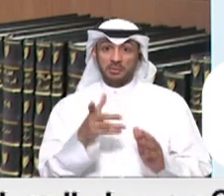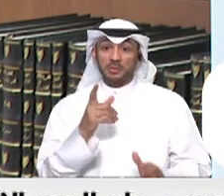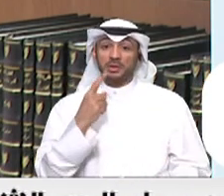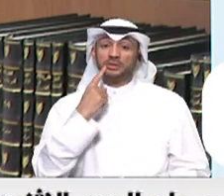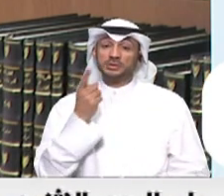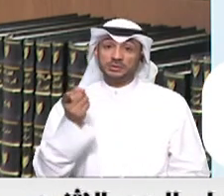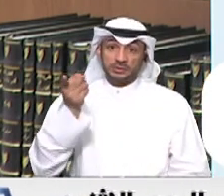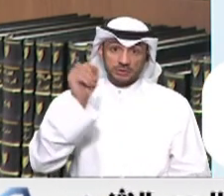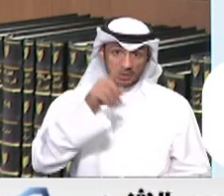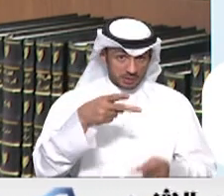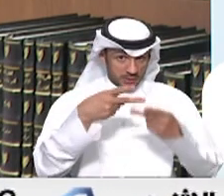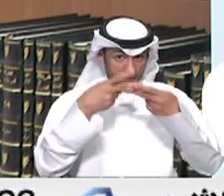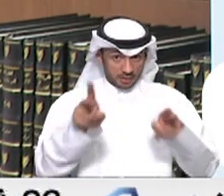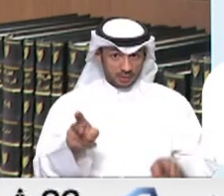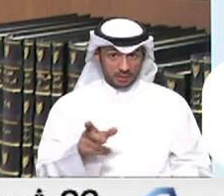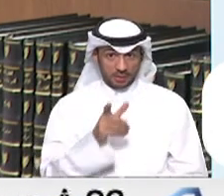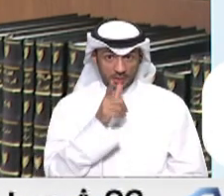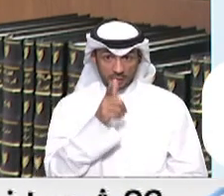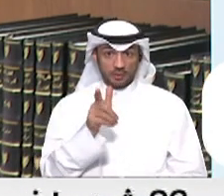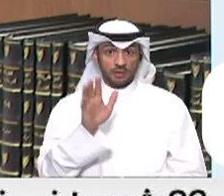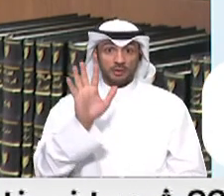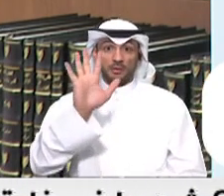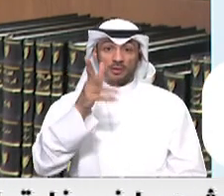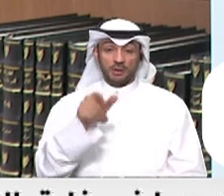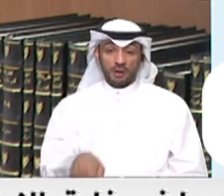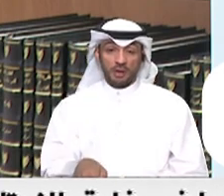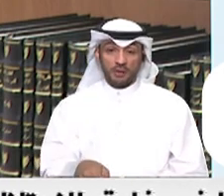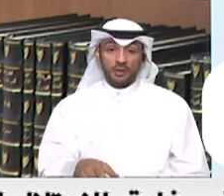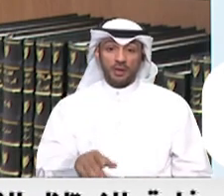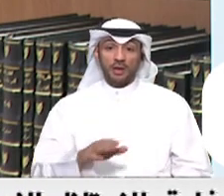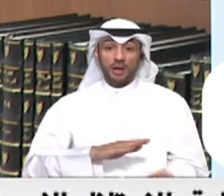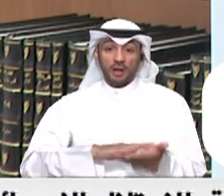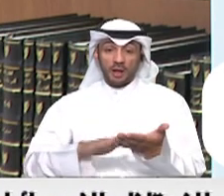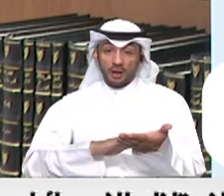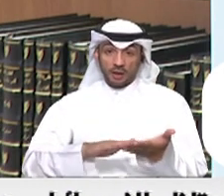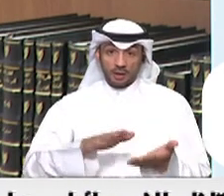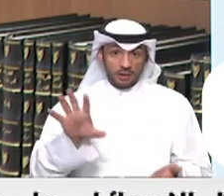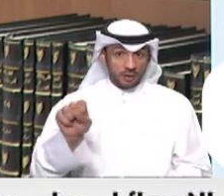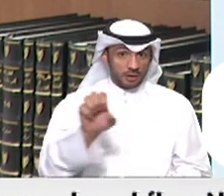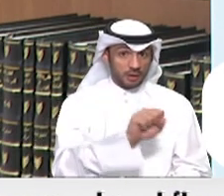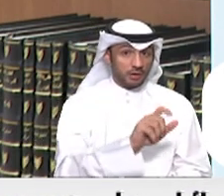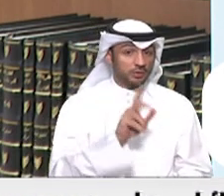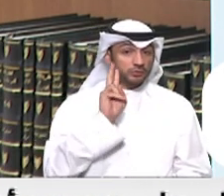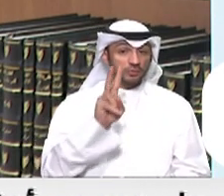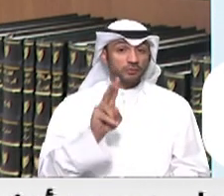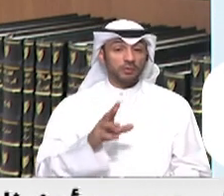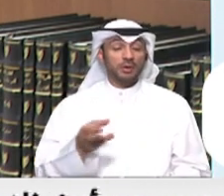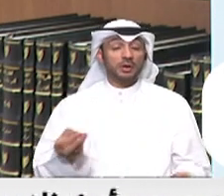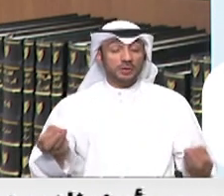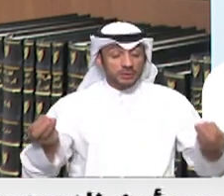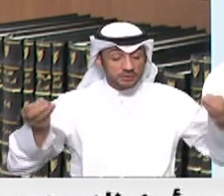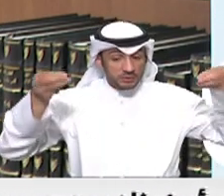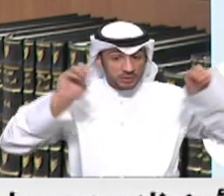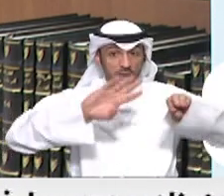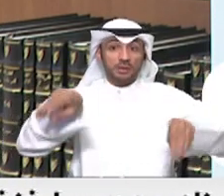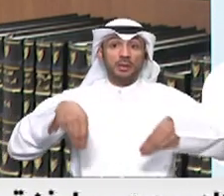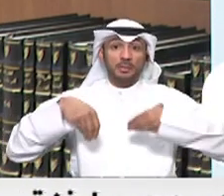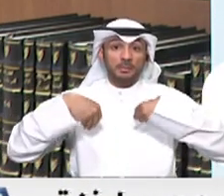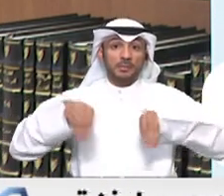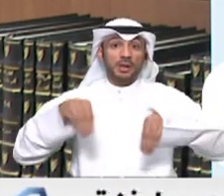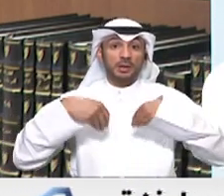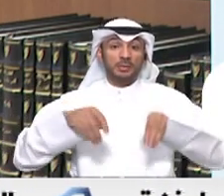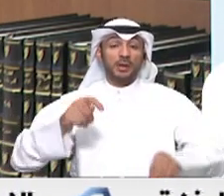سنه نتامل ان هذه العقارات سيتم طرحها بصوره اكثر واسرع